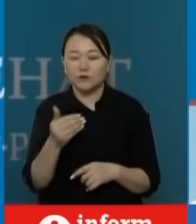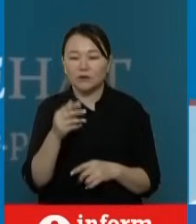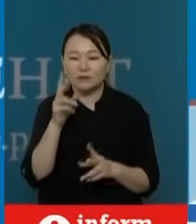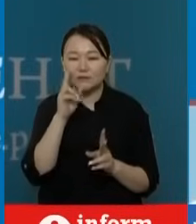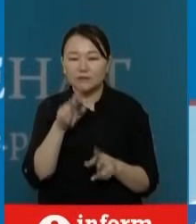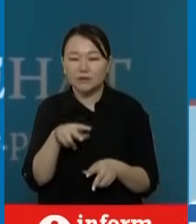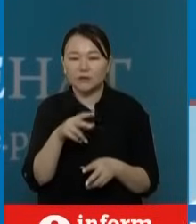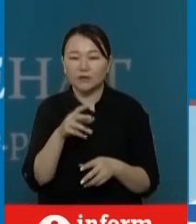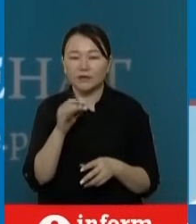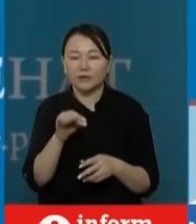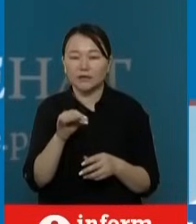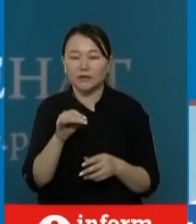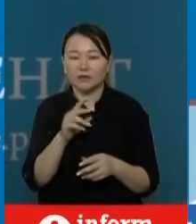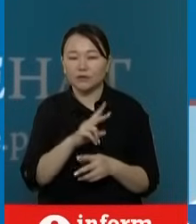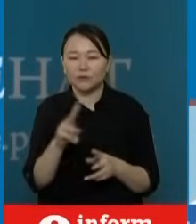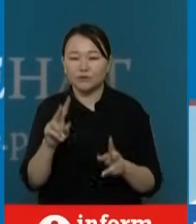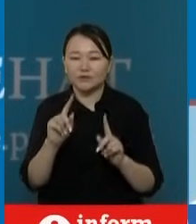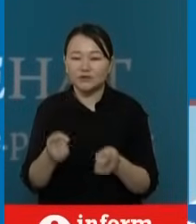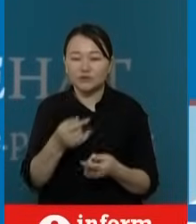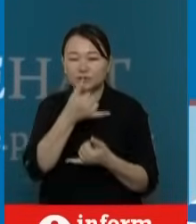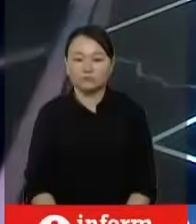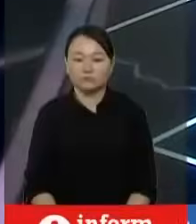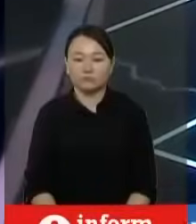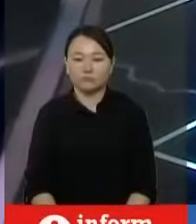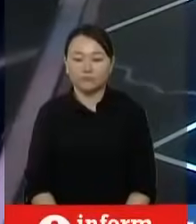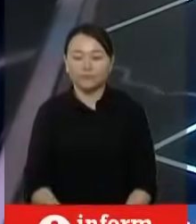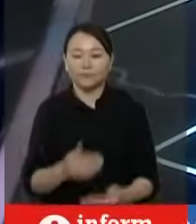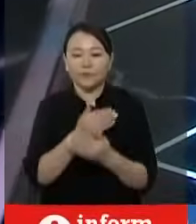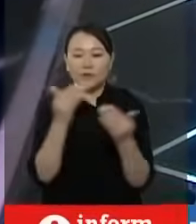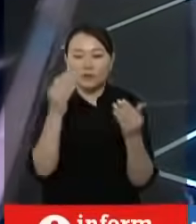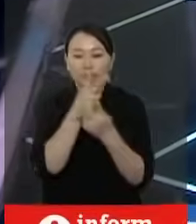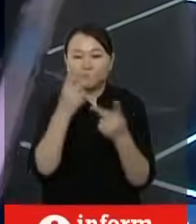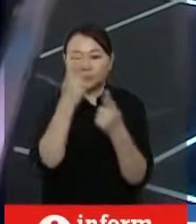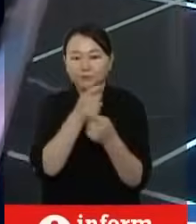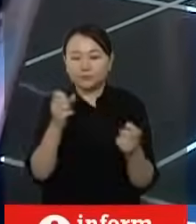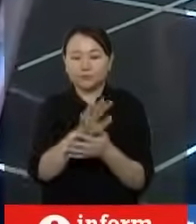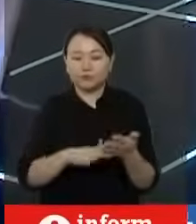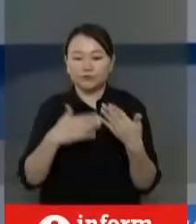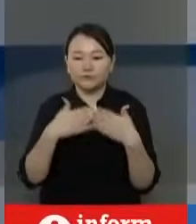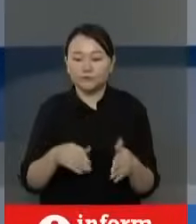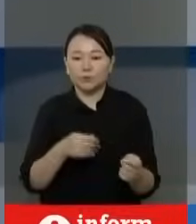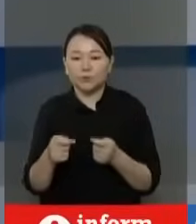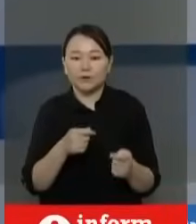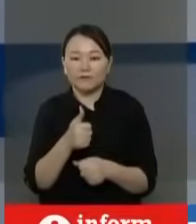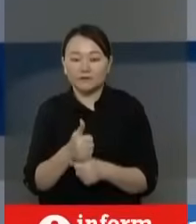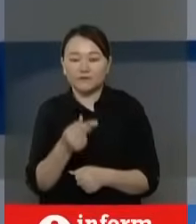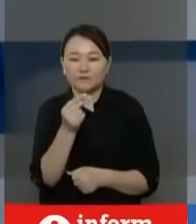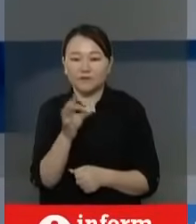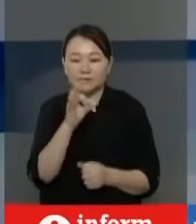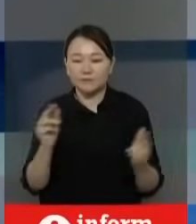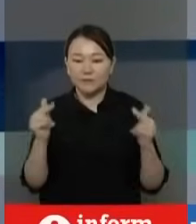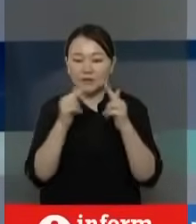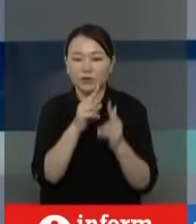никто идентифицирует, никто не задержит. Вы смотрите Информбюро. Продолжаем выпуск. Руководители финансовой